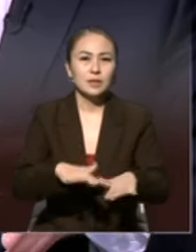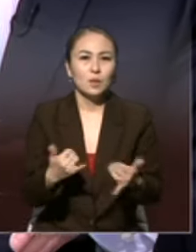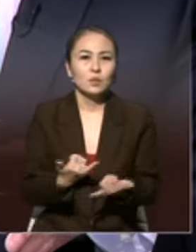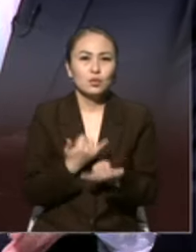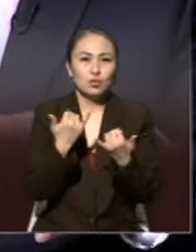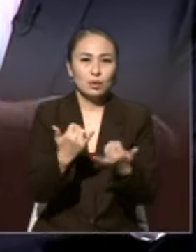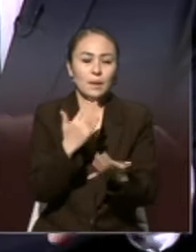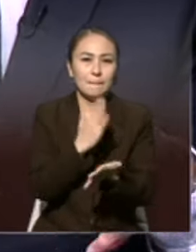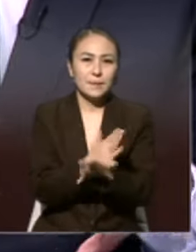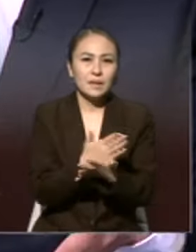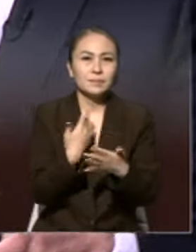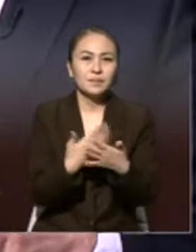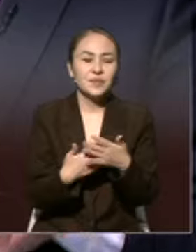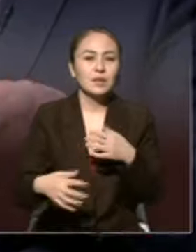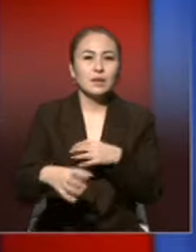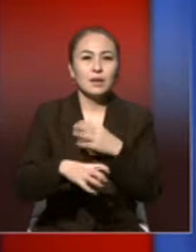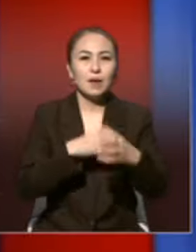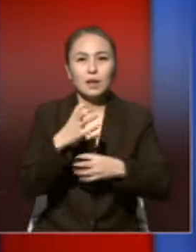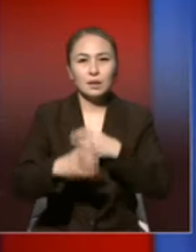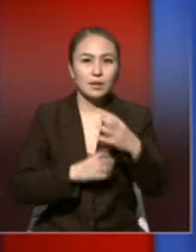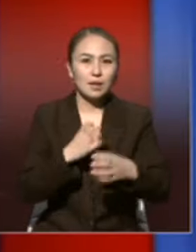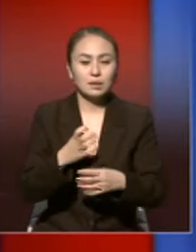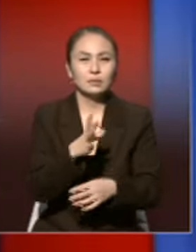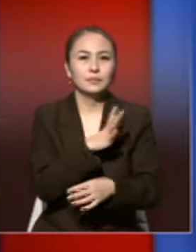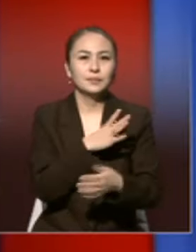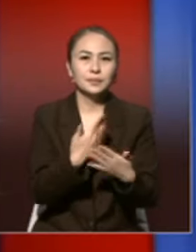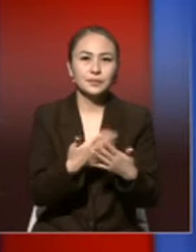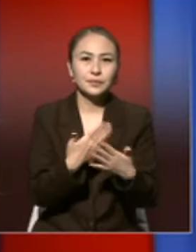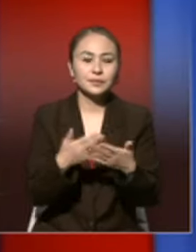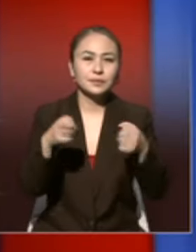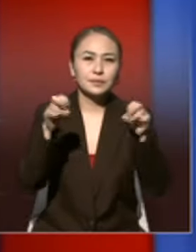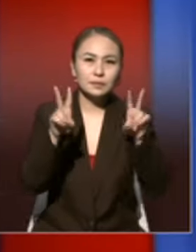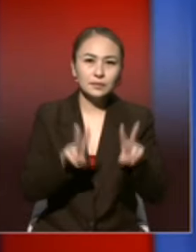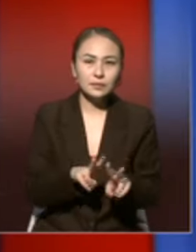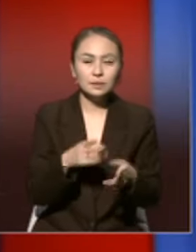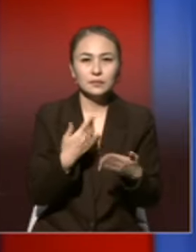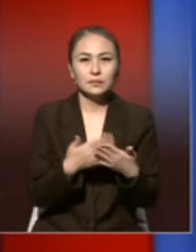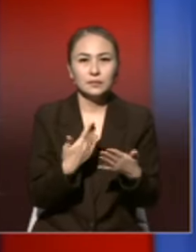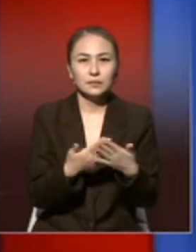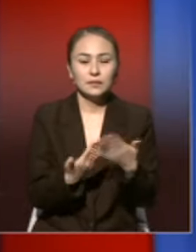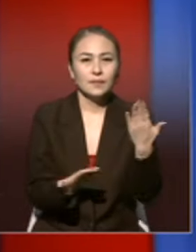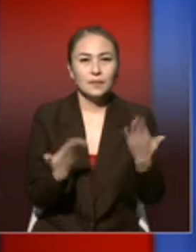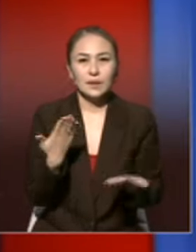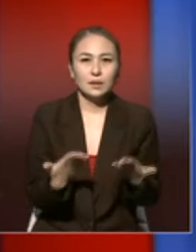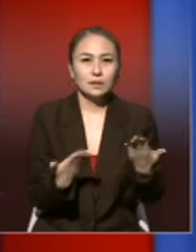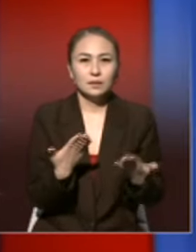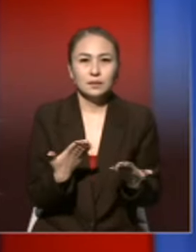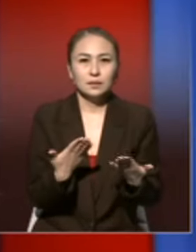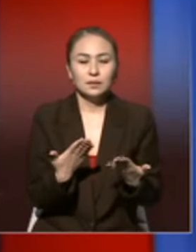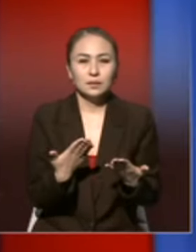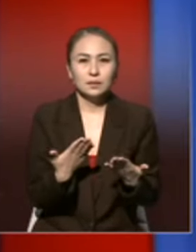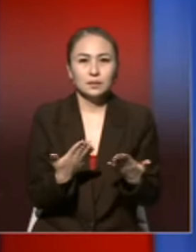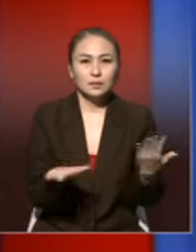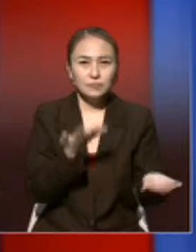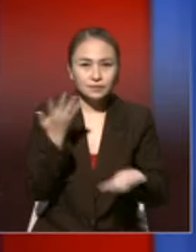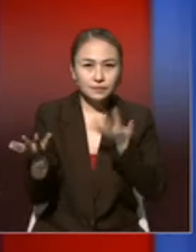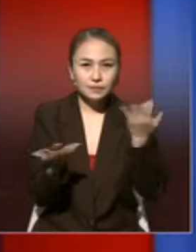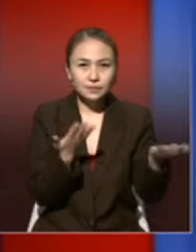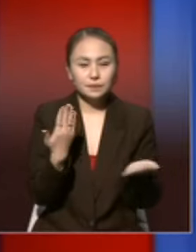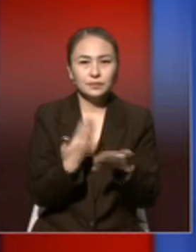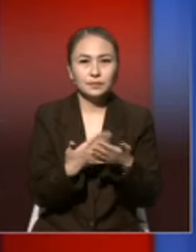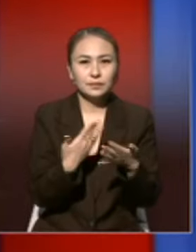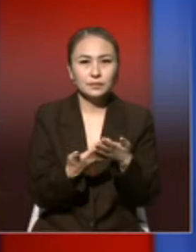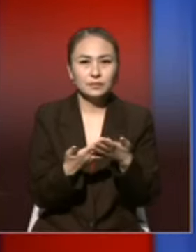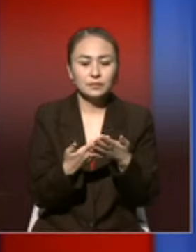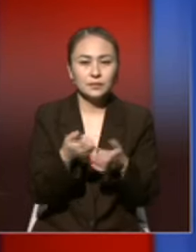ұсыныстары бар. Жаңа біздің халықаралық болсын, өзіміздің мамандарымыздың мысалға. Егер де оларға жаңағыдай тоған қазып, бұл әдемі ғой мысалға.